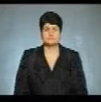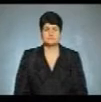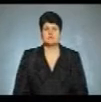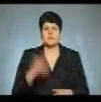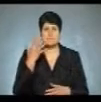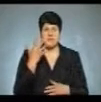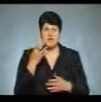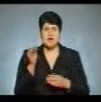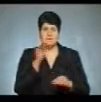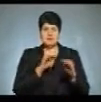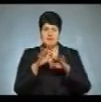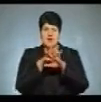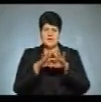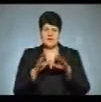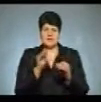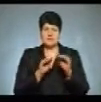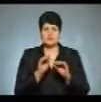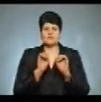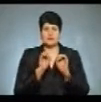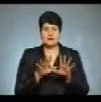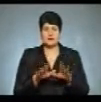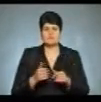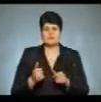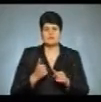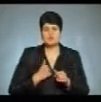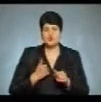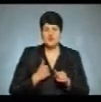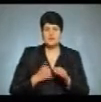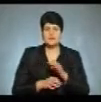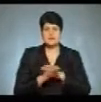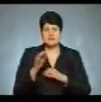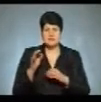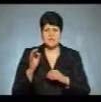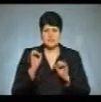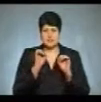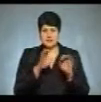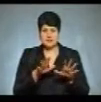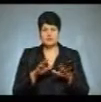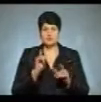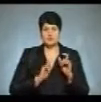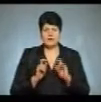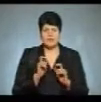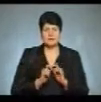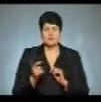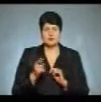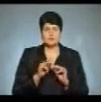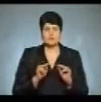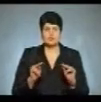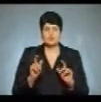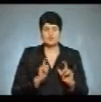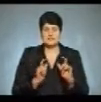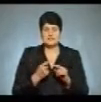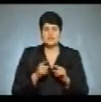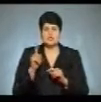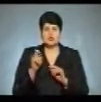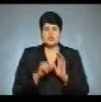П'ять маскувальних сіток передали військовим на схід студенти історичного факультету Тернопільського педуніверситету. Це 160